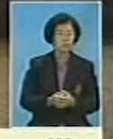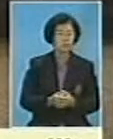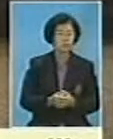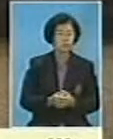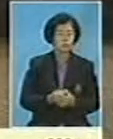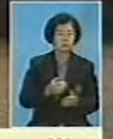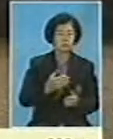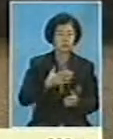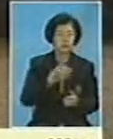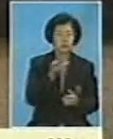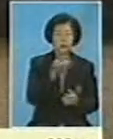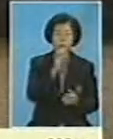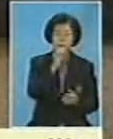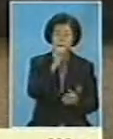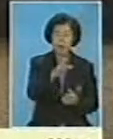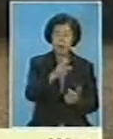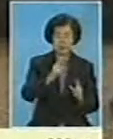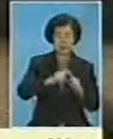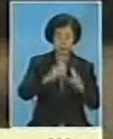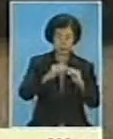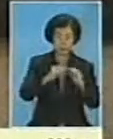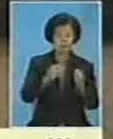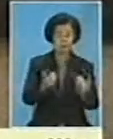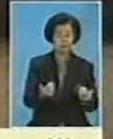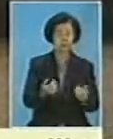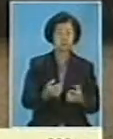ผมขอเรียนยืนยันต่อที่ประชุมแห่งนี้ว่า